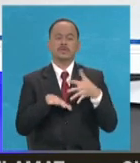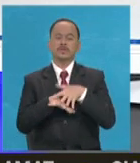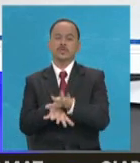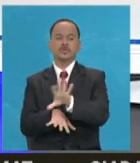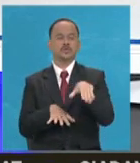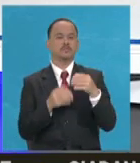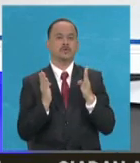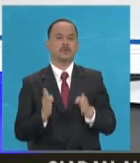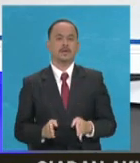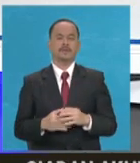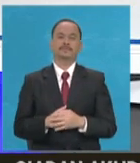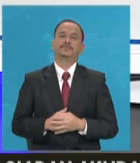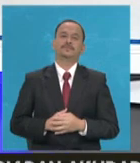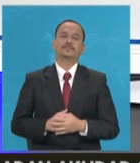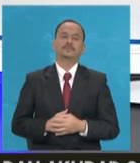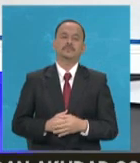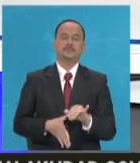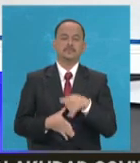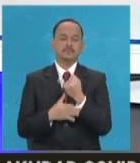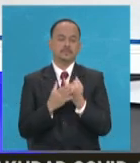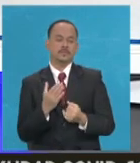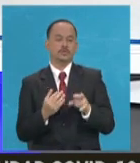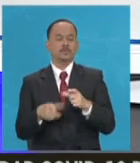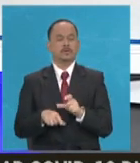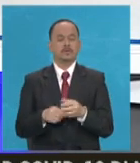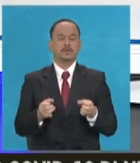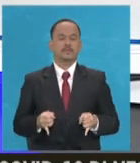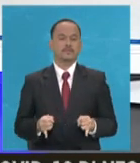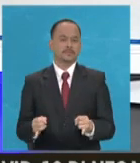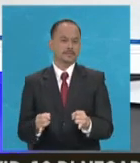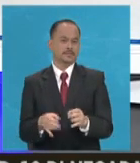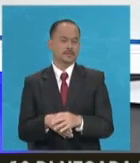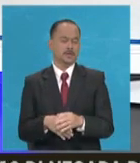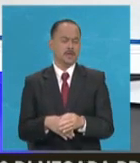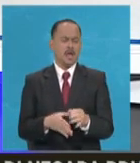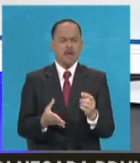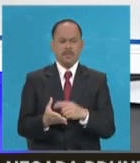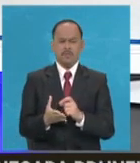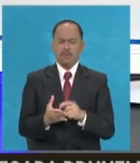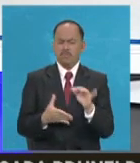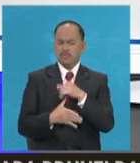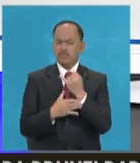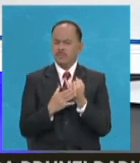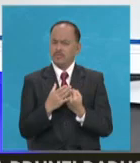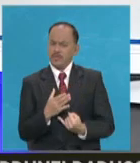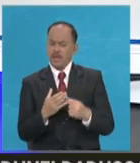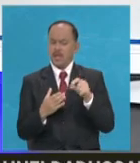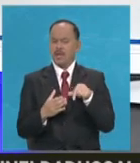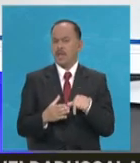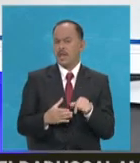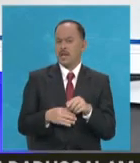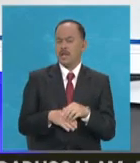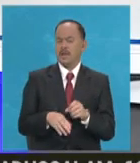daripada semua pihak yang terlibat termasuk para pengguna jalan raya pendapatan tersebut antara yang terkandung dalam siaran